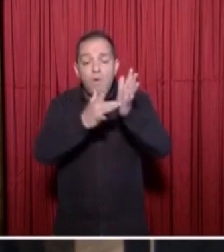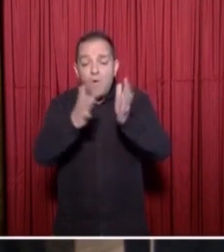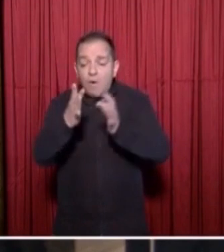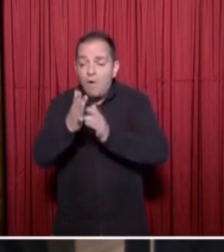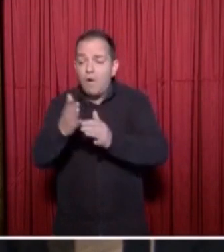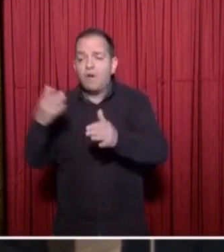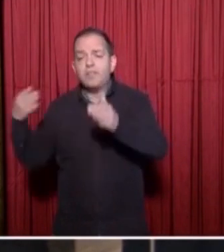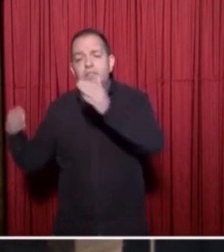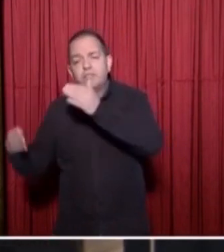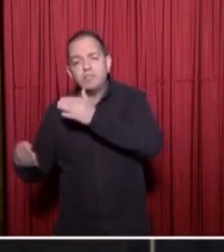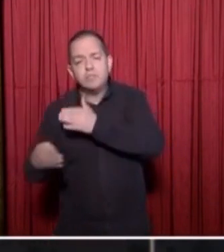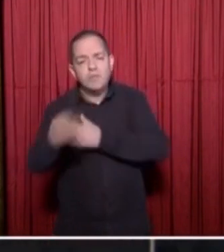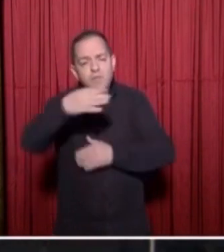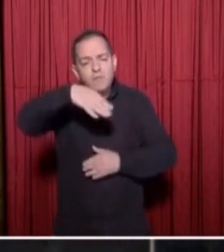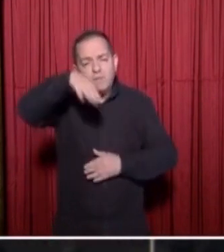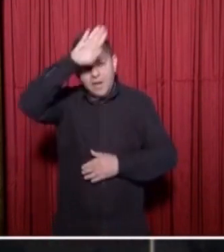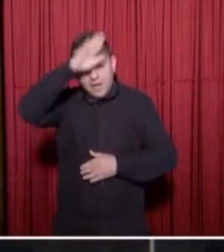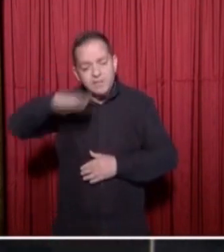παραδοθείς και την